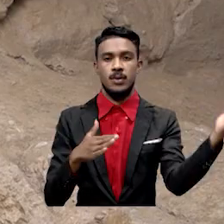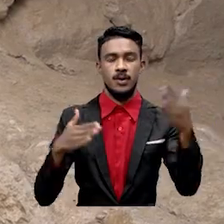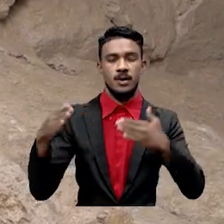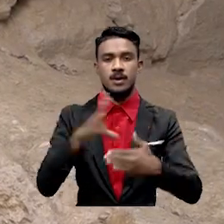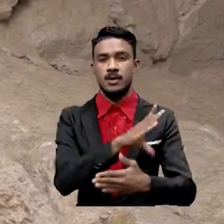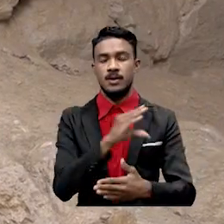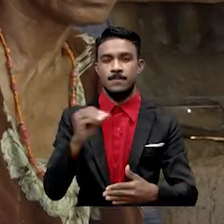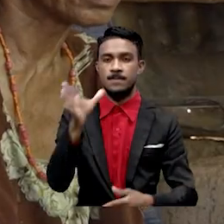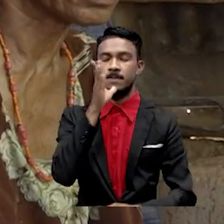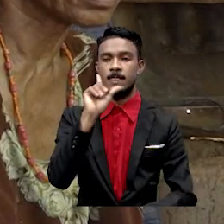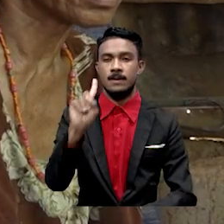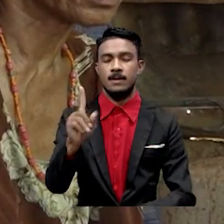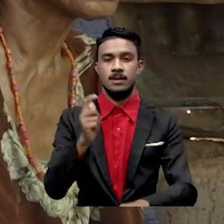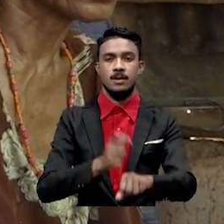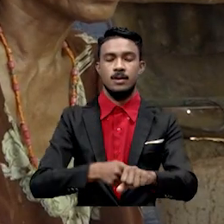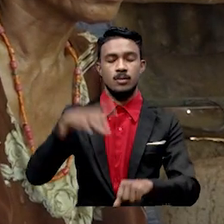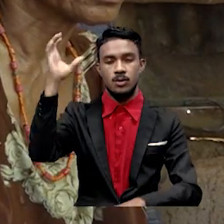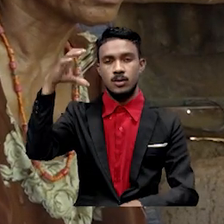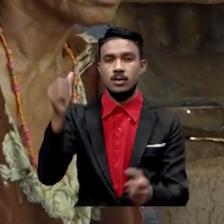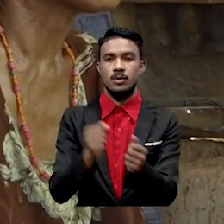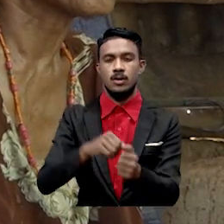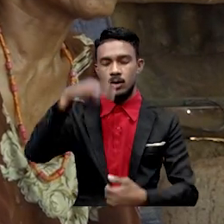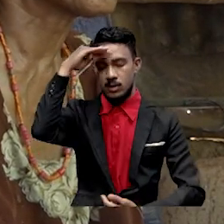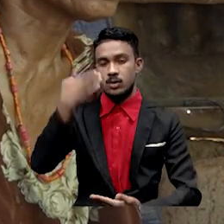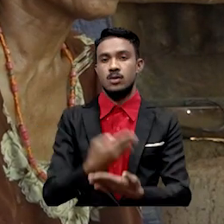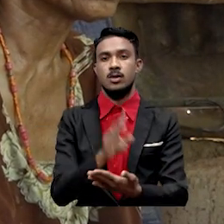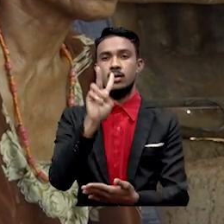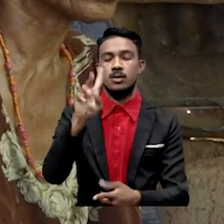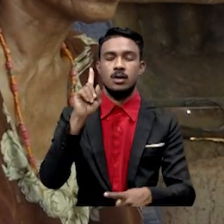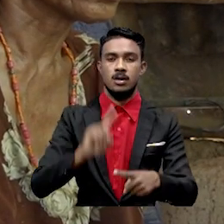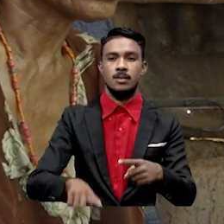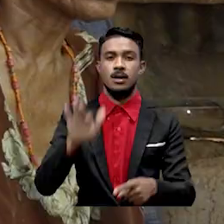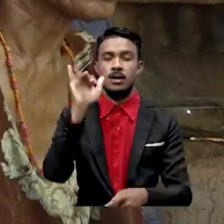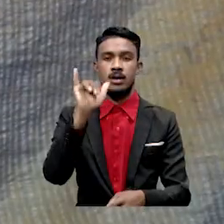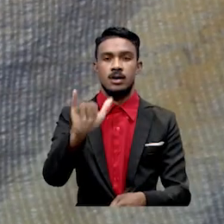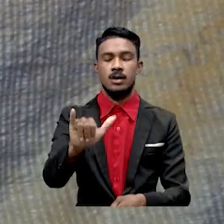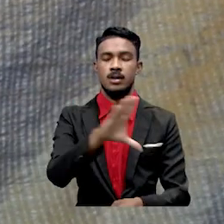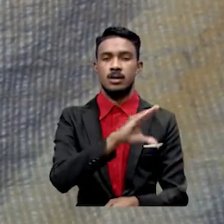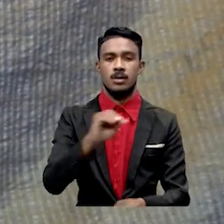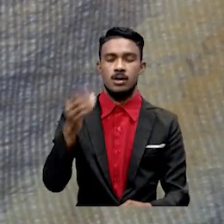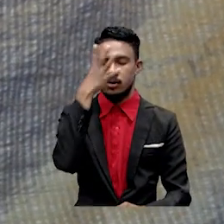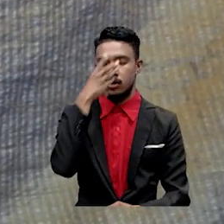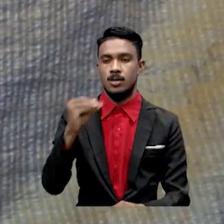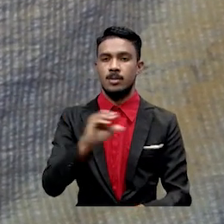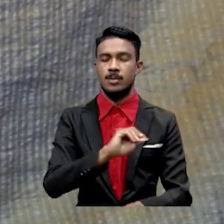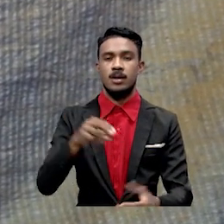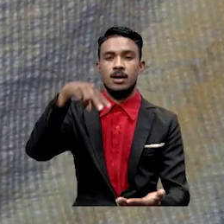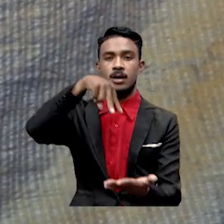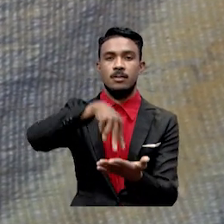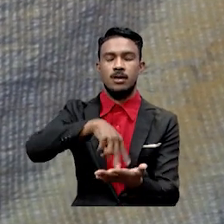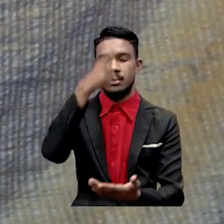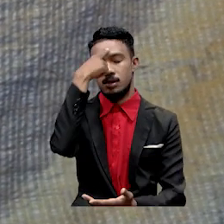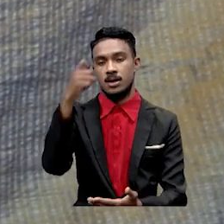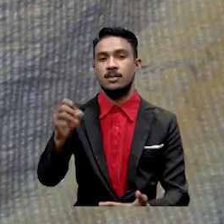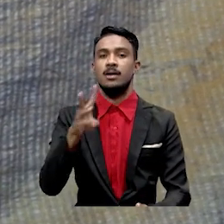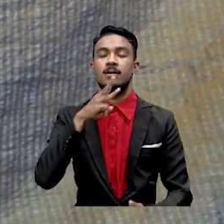liutan, tempu udang nia parte ho oang nain rua labele toba no tur, mai beham rikde torai lorong, tamba be na